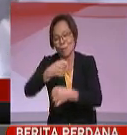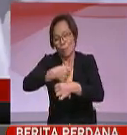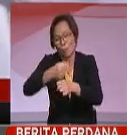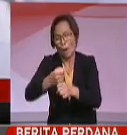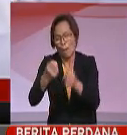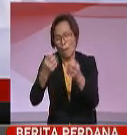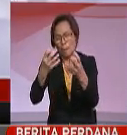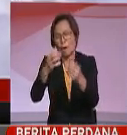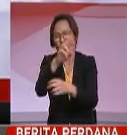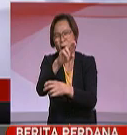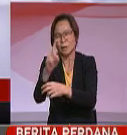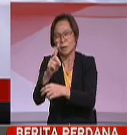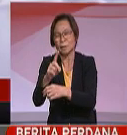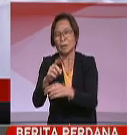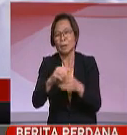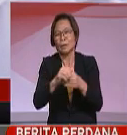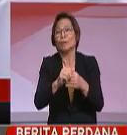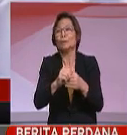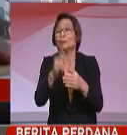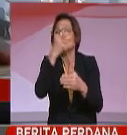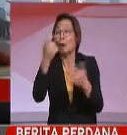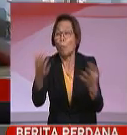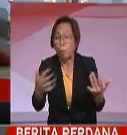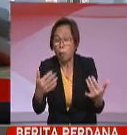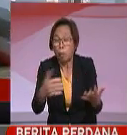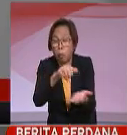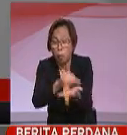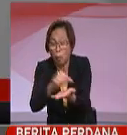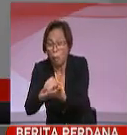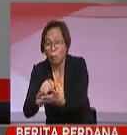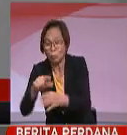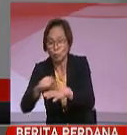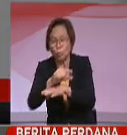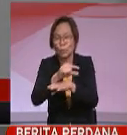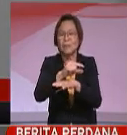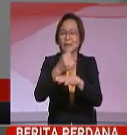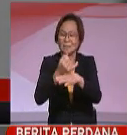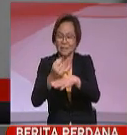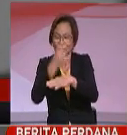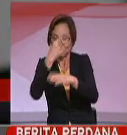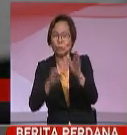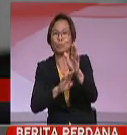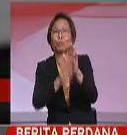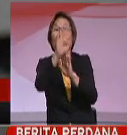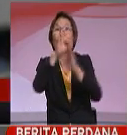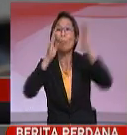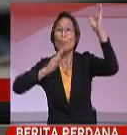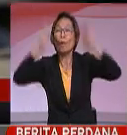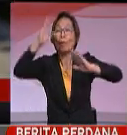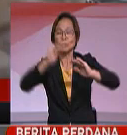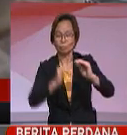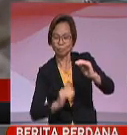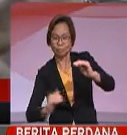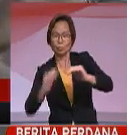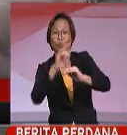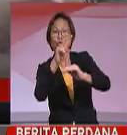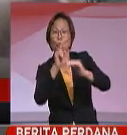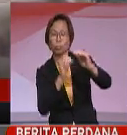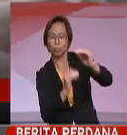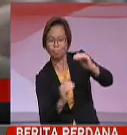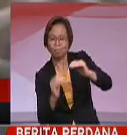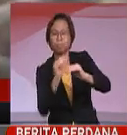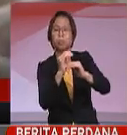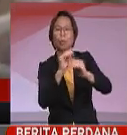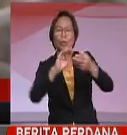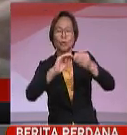menghasilkan lebih banyak orang di Yang dipacu permintaan yaitu digunakake industri untuk meloncatkan Malaysia ke kedudukan 20 teratas